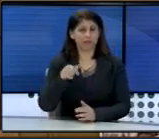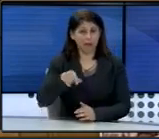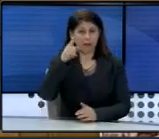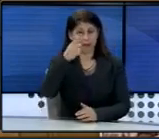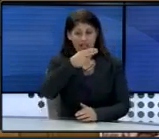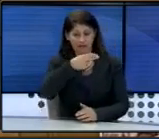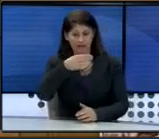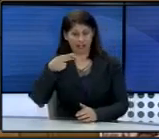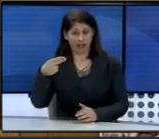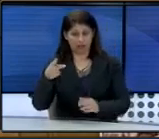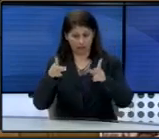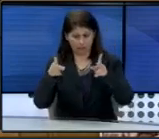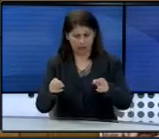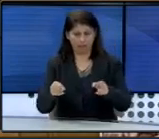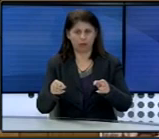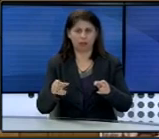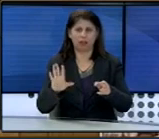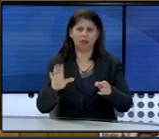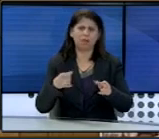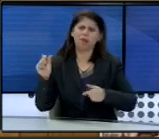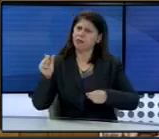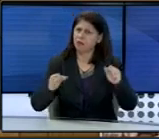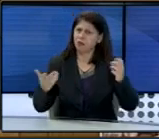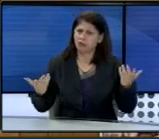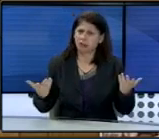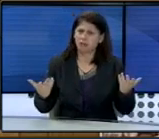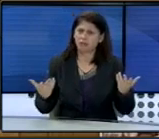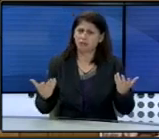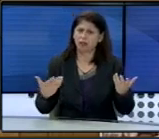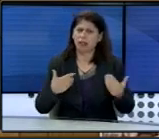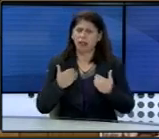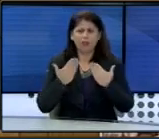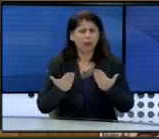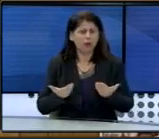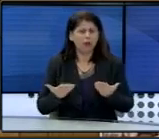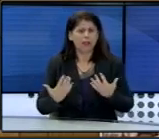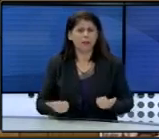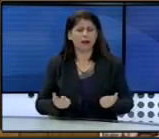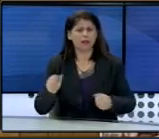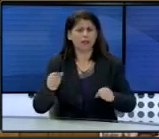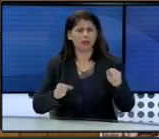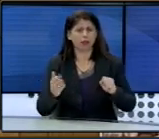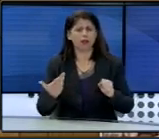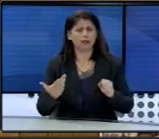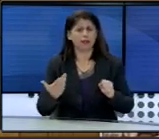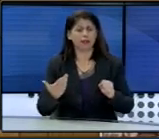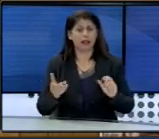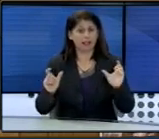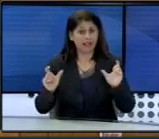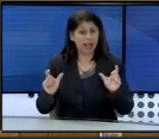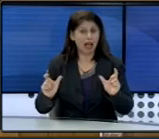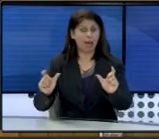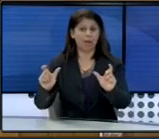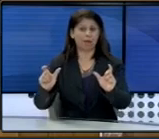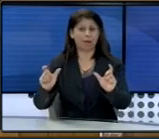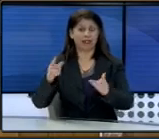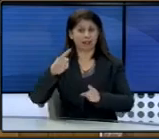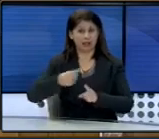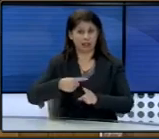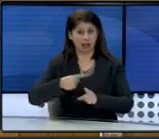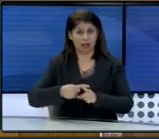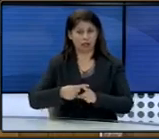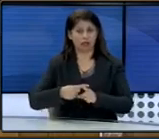φράση, ενώ δεν μπορεί να υπάρχει διαφωνία. Δεν μπορεί να υπάρχει διαφωνία στο ότι η άμυνα της